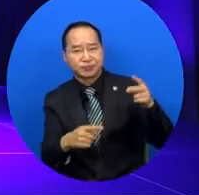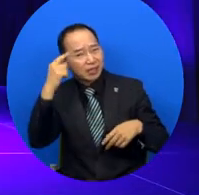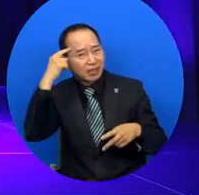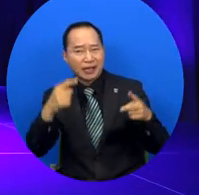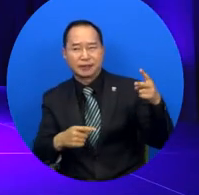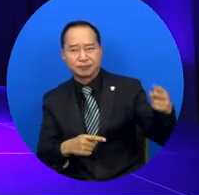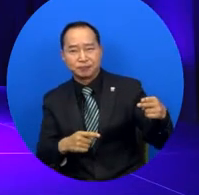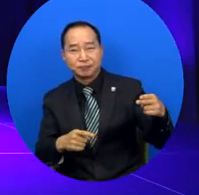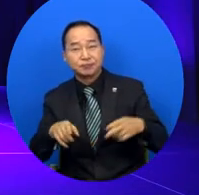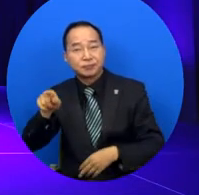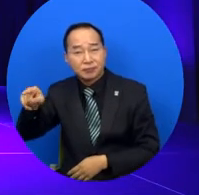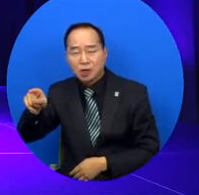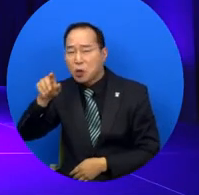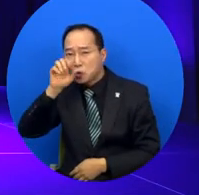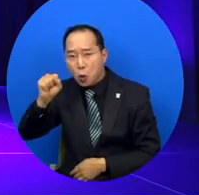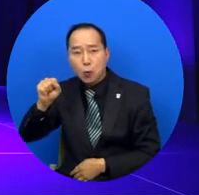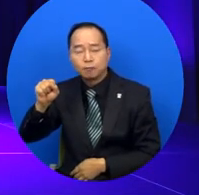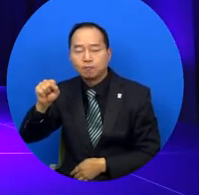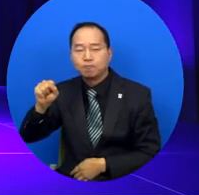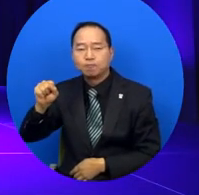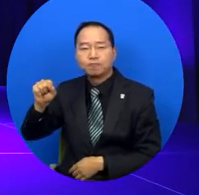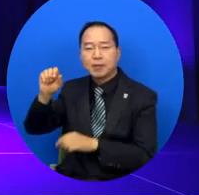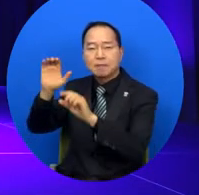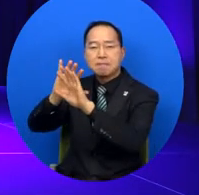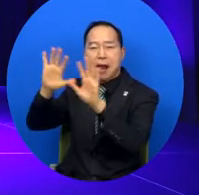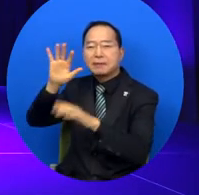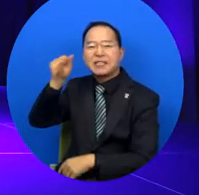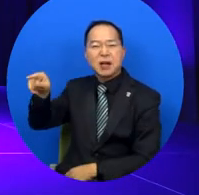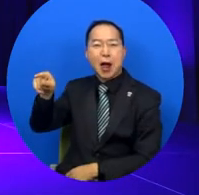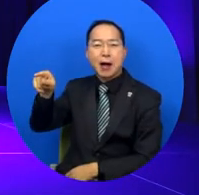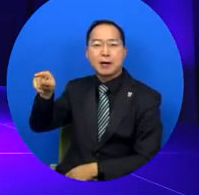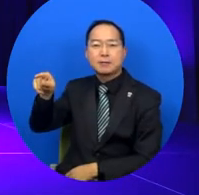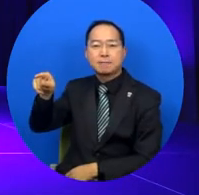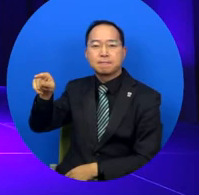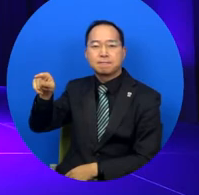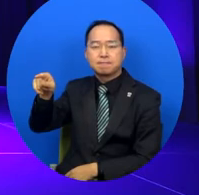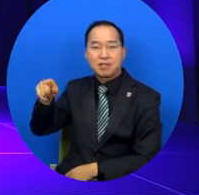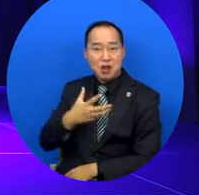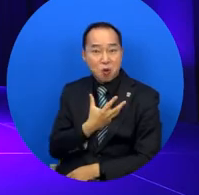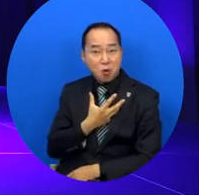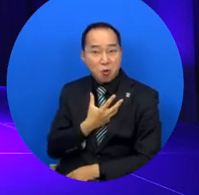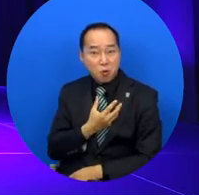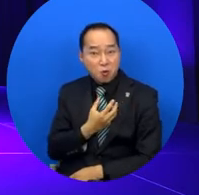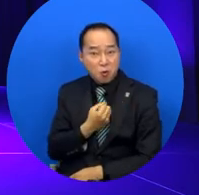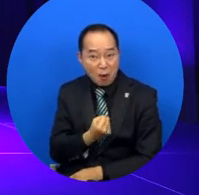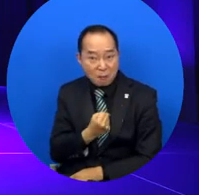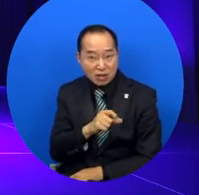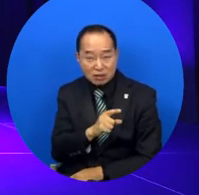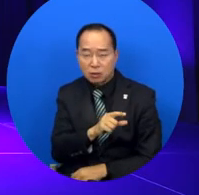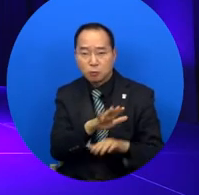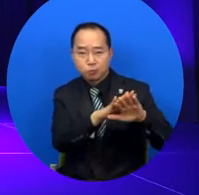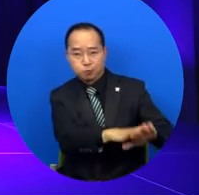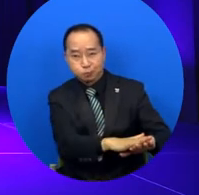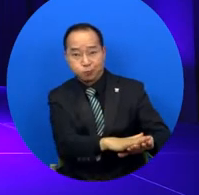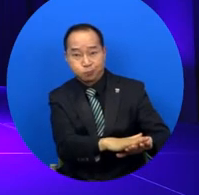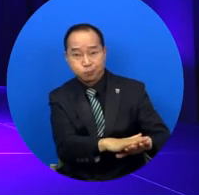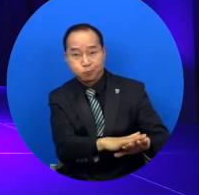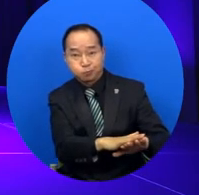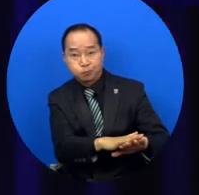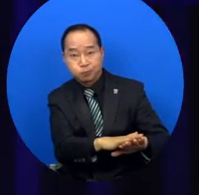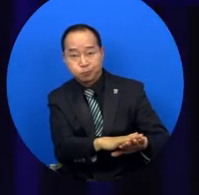근데 봐요. 내가 그걸 딱 끊고 아니야. 여기 저쪽 편 실버가 있을 거야. 그렇게 하면서 이 내 원망 반응을